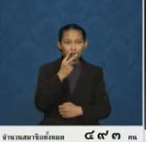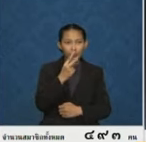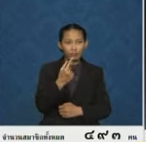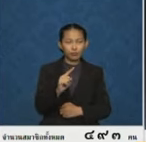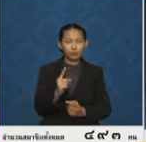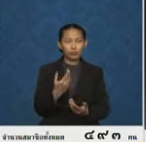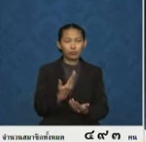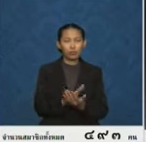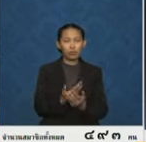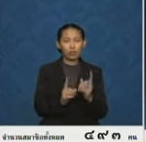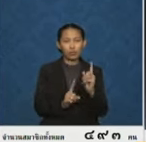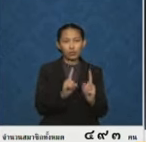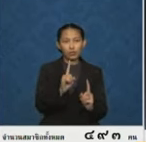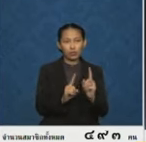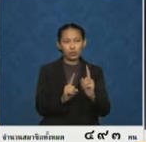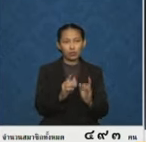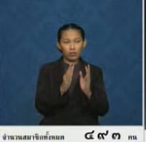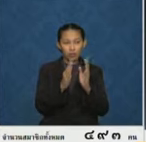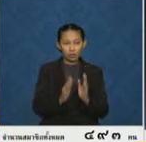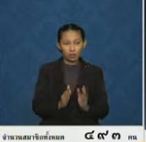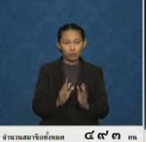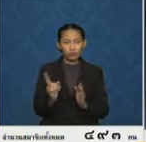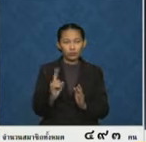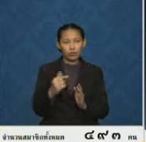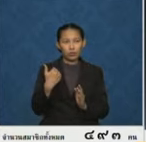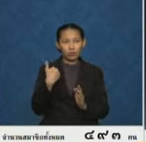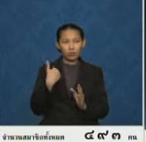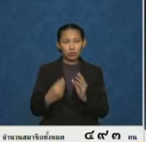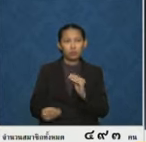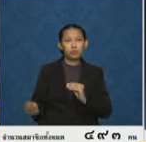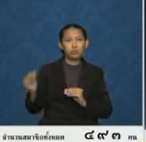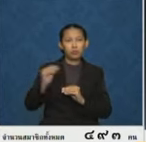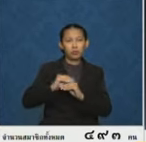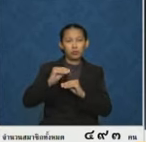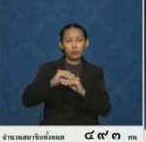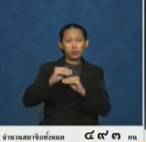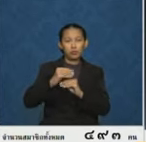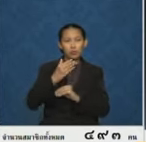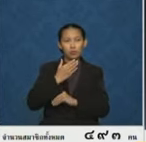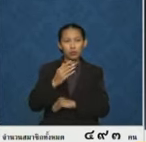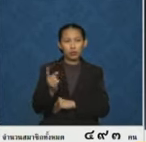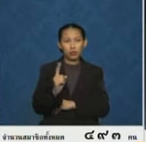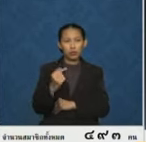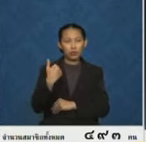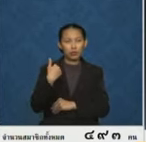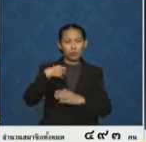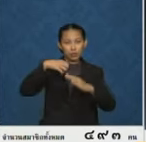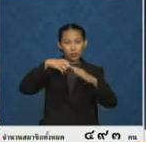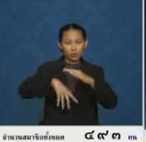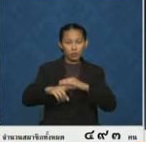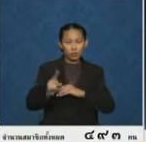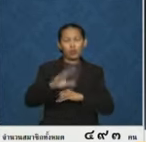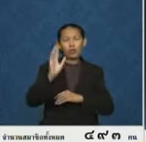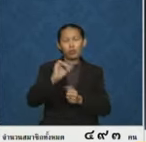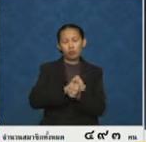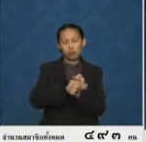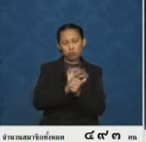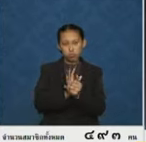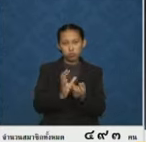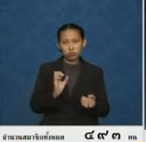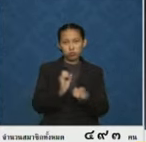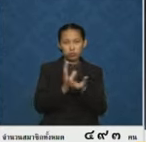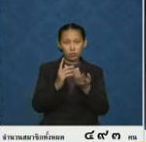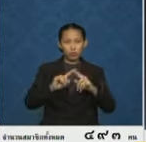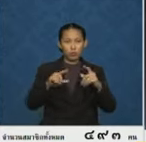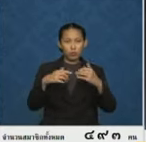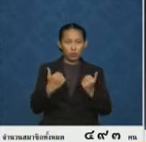เรื่องของสถิติจำนวนของผู้โดยสารครับก็พบว่าเพิ่มสูงขึ้นเรื่อยๆครับมีการตกไปเพียงแค่ช่วงที่เกิดโควิดเท่านั้นท่านประธานแต่ว่าตอนนี้